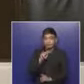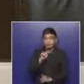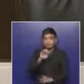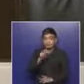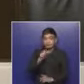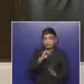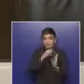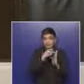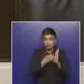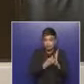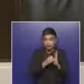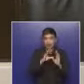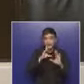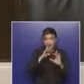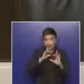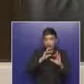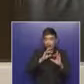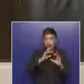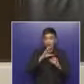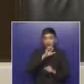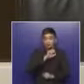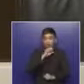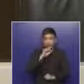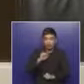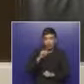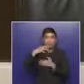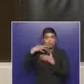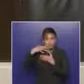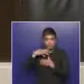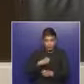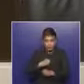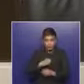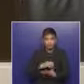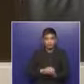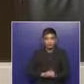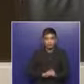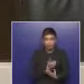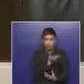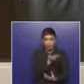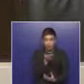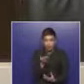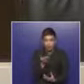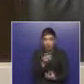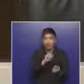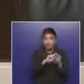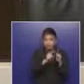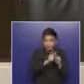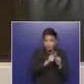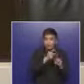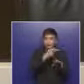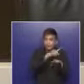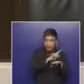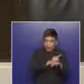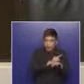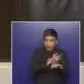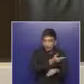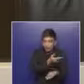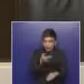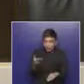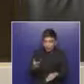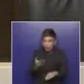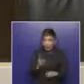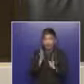ากจังหวัดระยองพรรคประชาธิปัตย์กับผมขออนุญาตท่านประธานเพื่อนสมาชิกผู้ทรงเกียรติและ